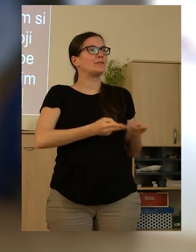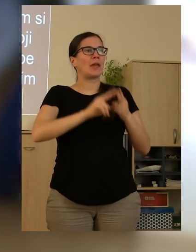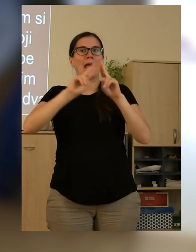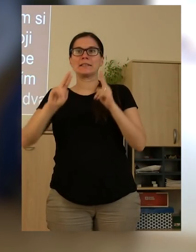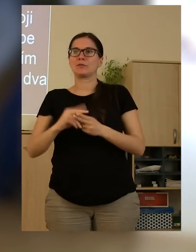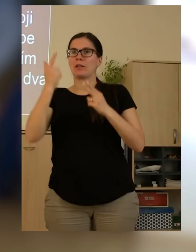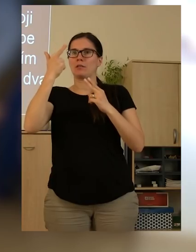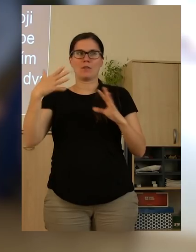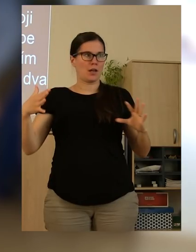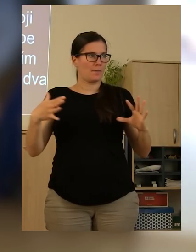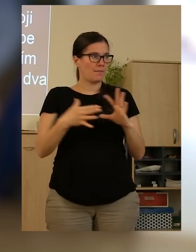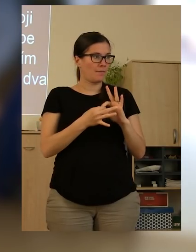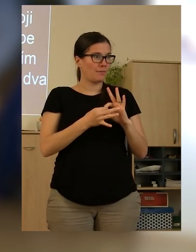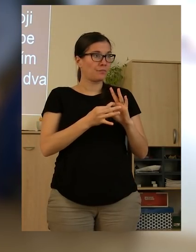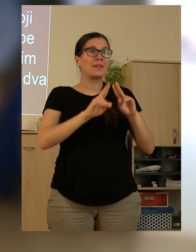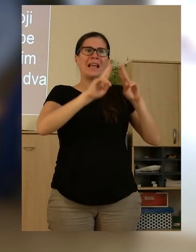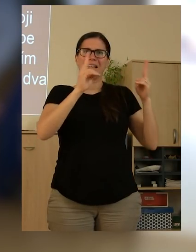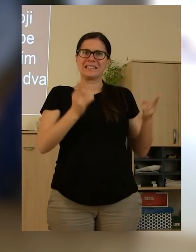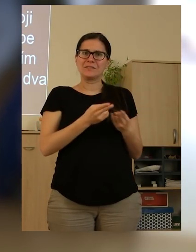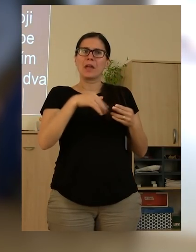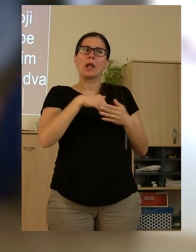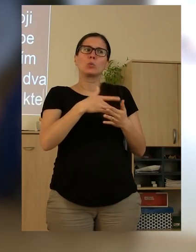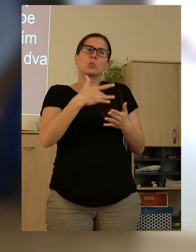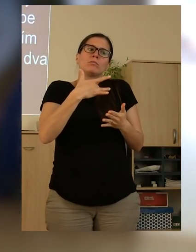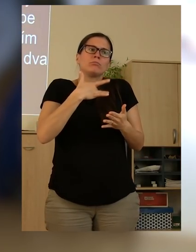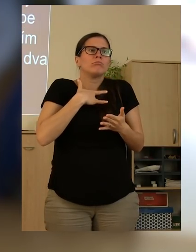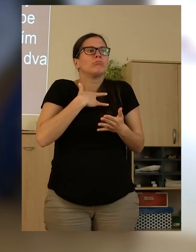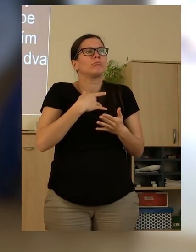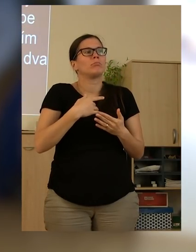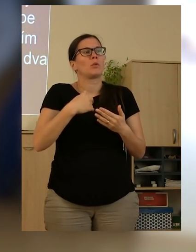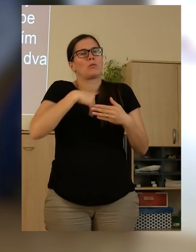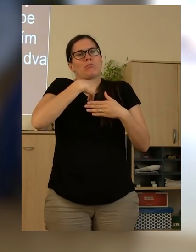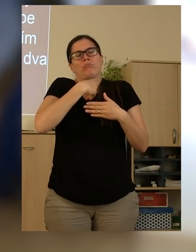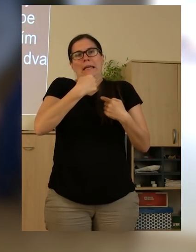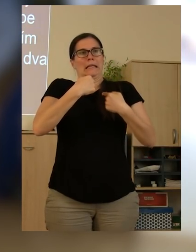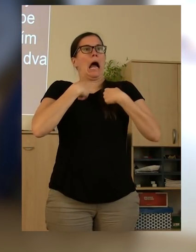já a který je strukturovaný, to znamená,